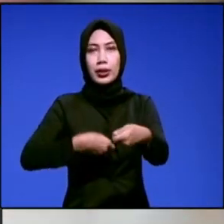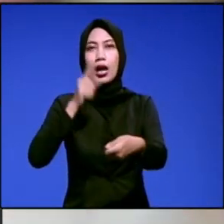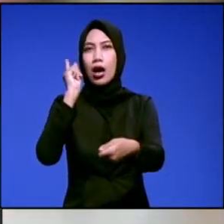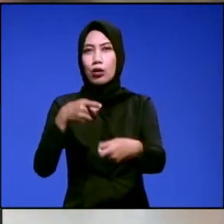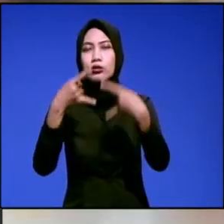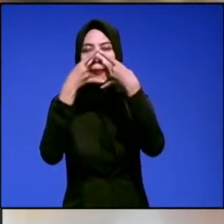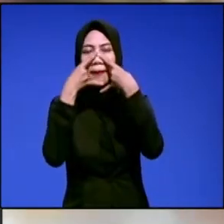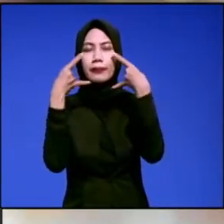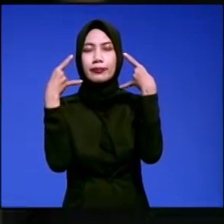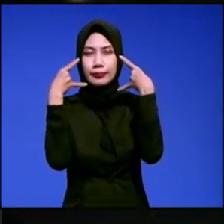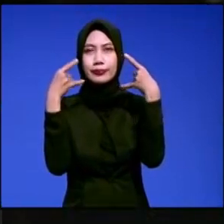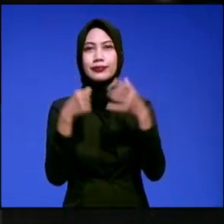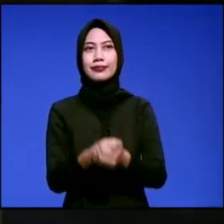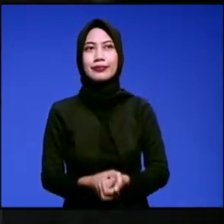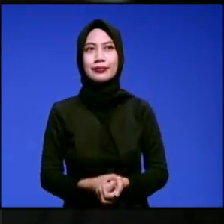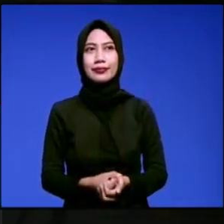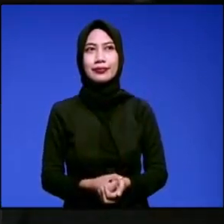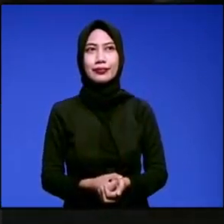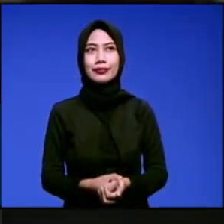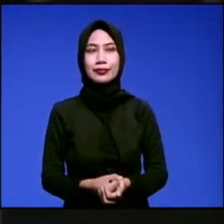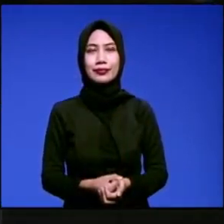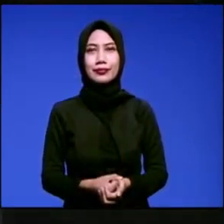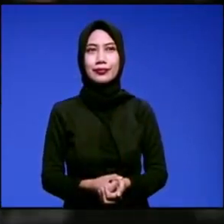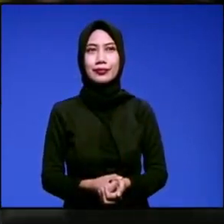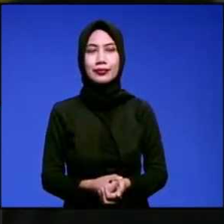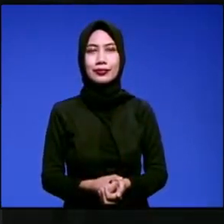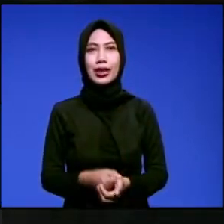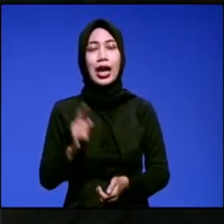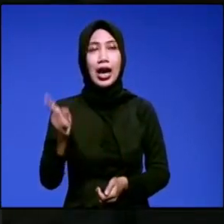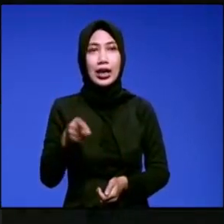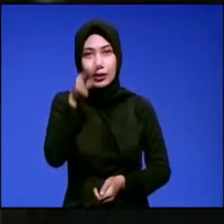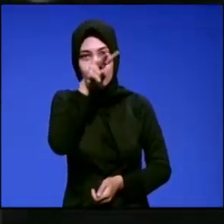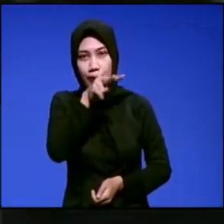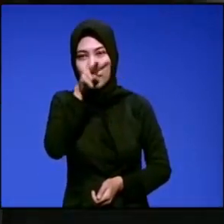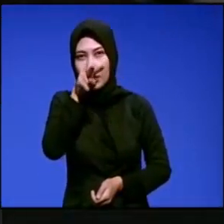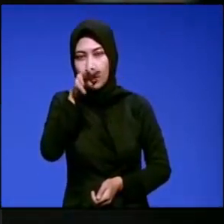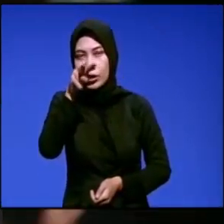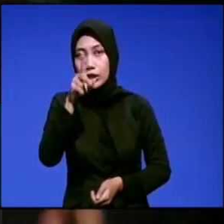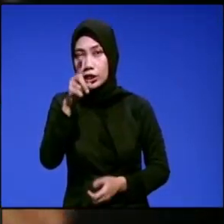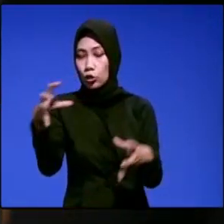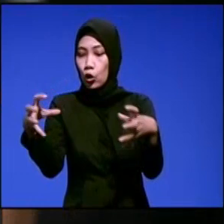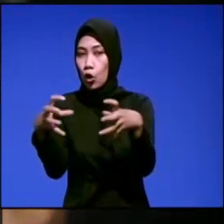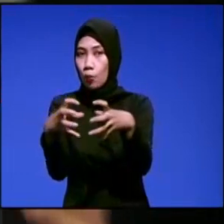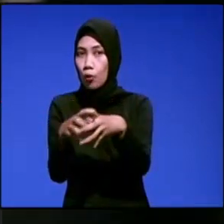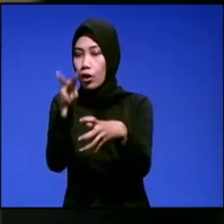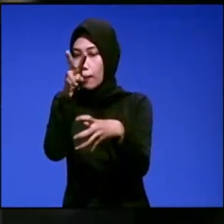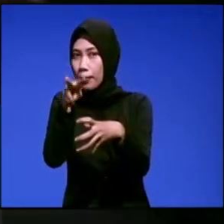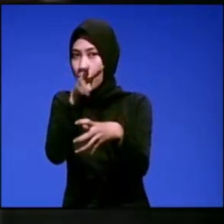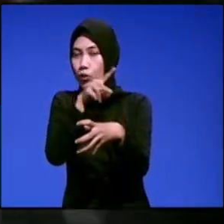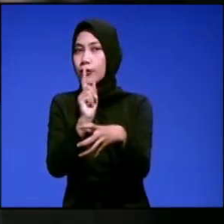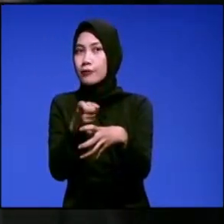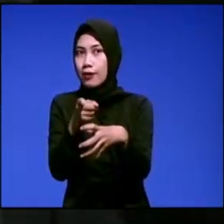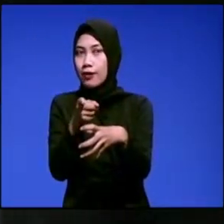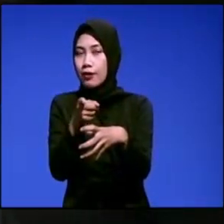masker. Ini yang kelompokkan ada ngawasi. Satu kelompok ada pengawas, ada